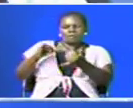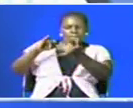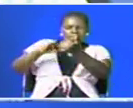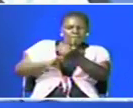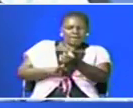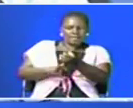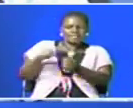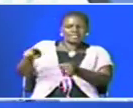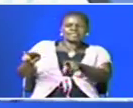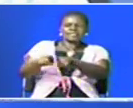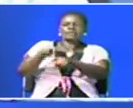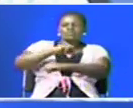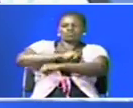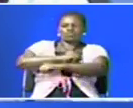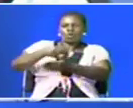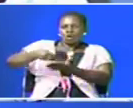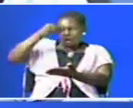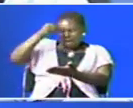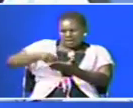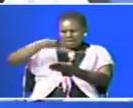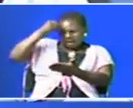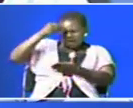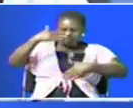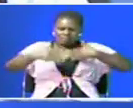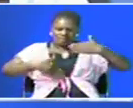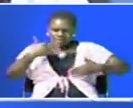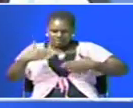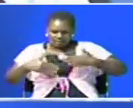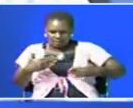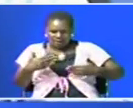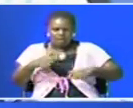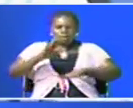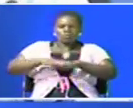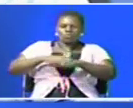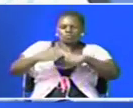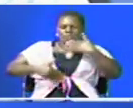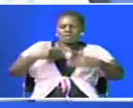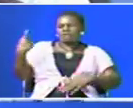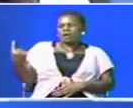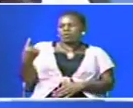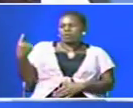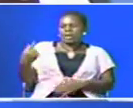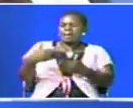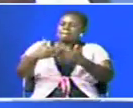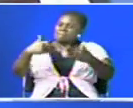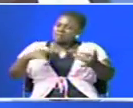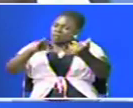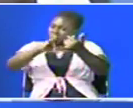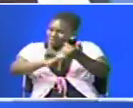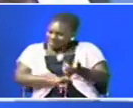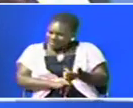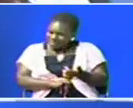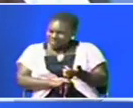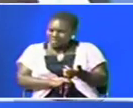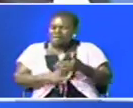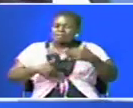ni shule ya kujifunza tabia ambazo kwamba ni tabia nzuri peke yake. Kabla hujaoa